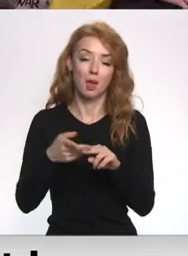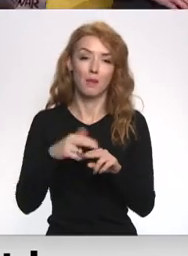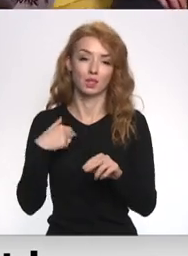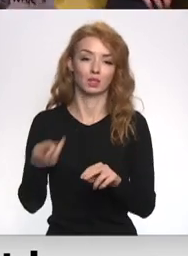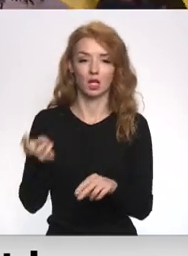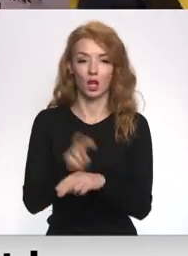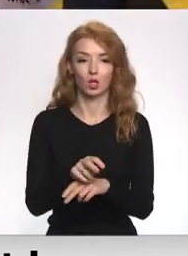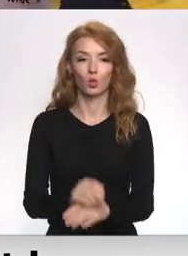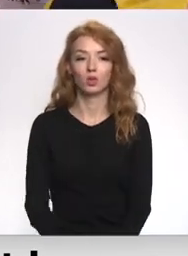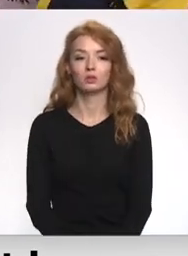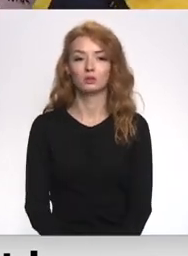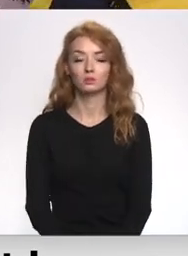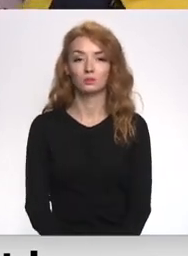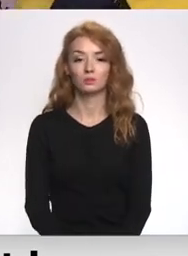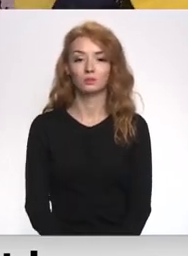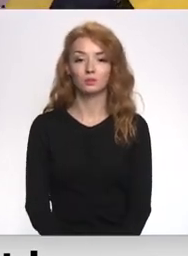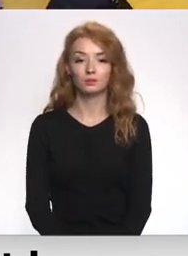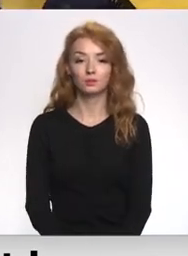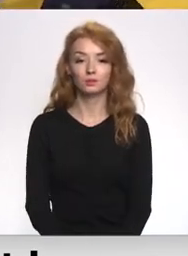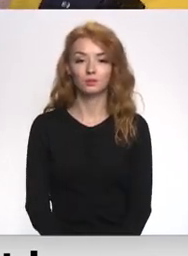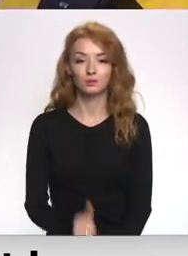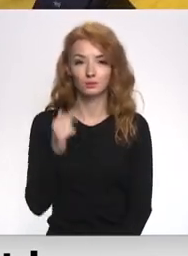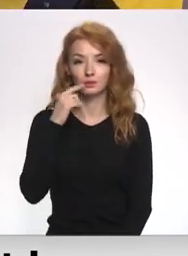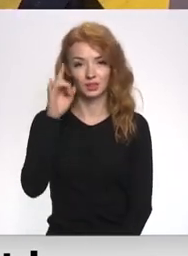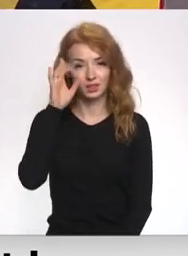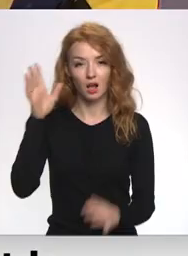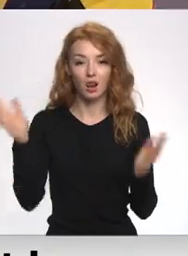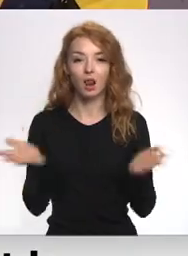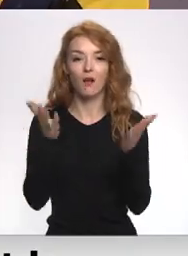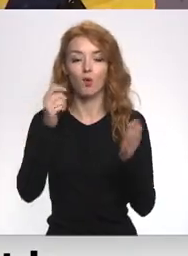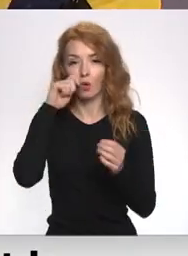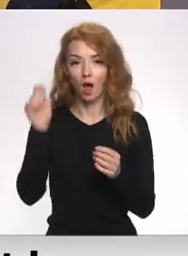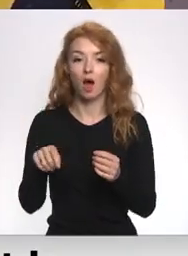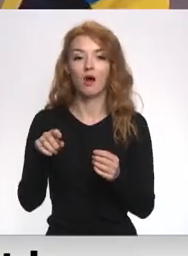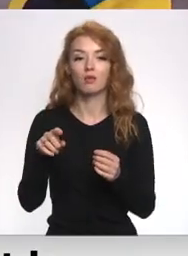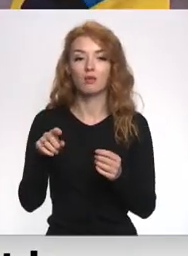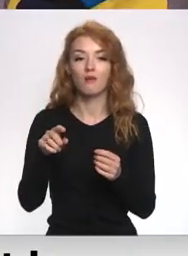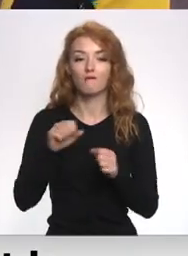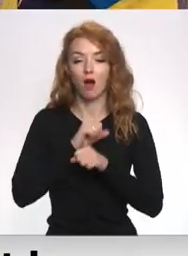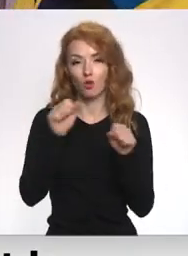atnācu. Slava Ukraiņai! Slava Ukrainai! Varoņiem slava!